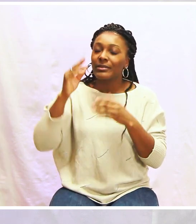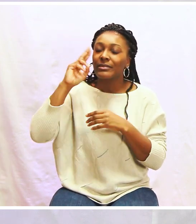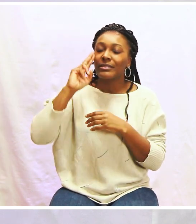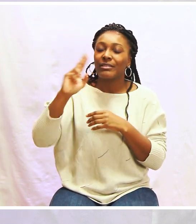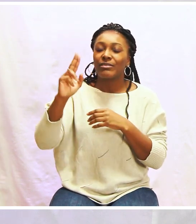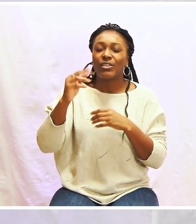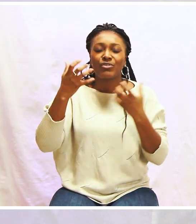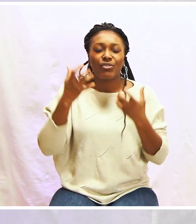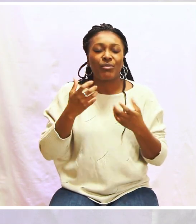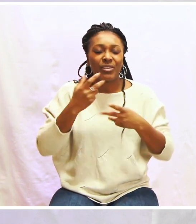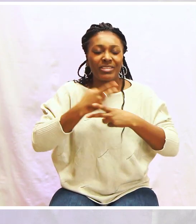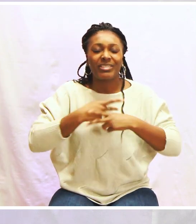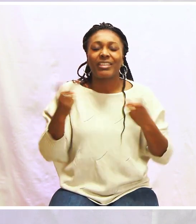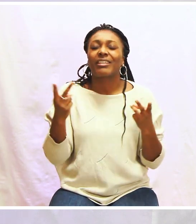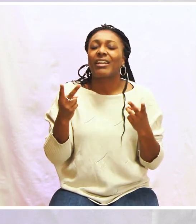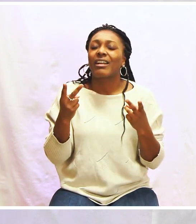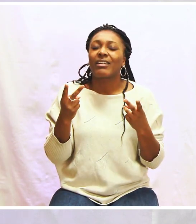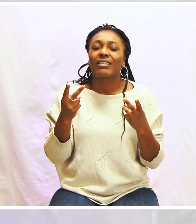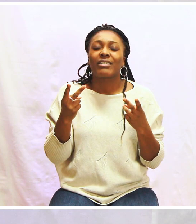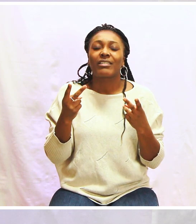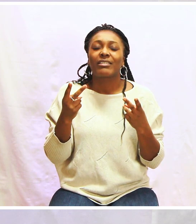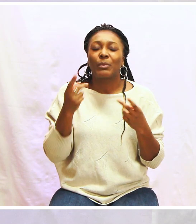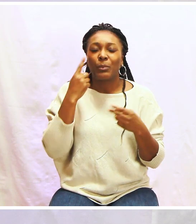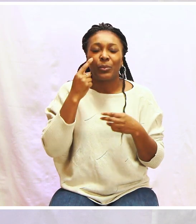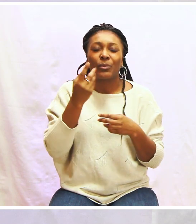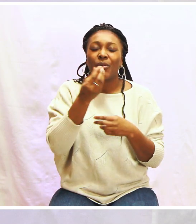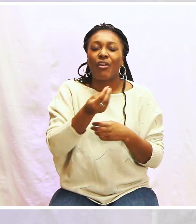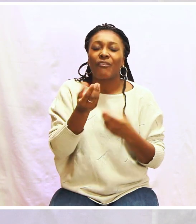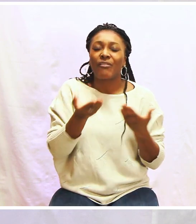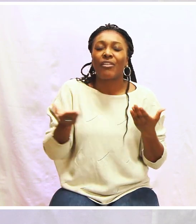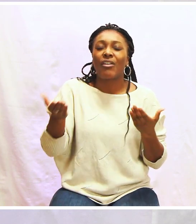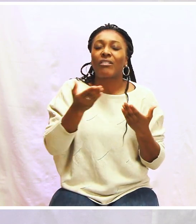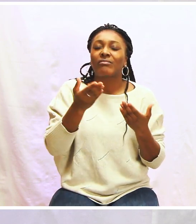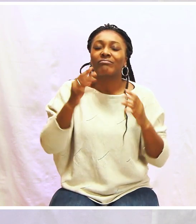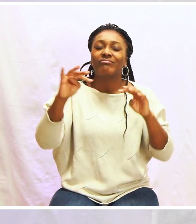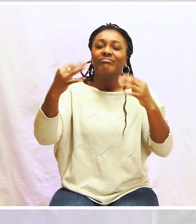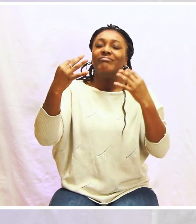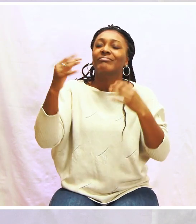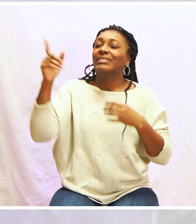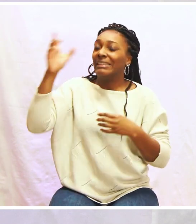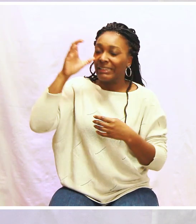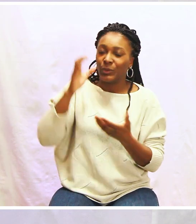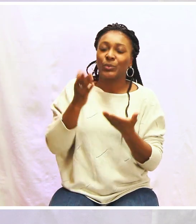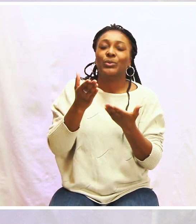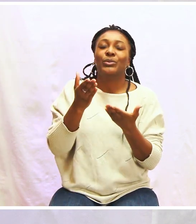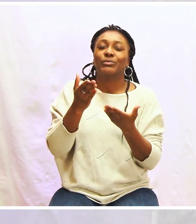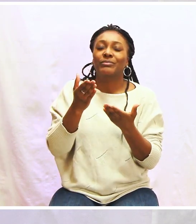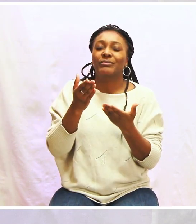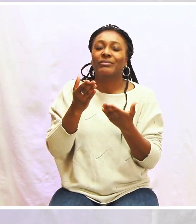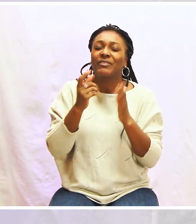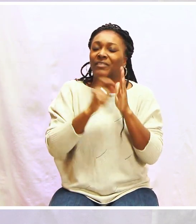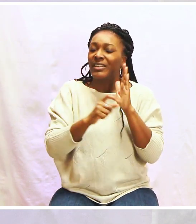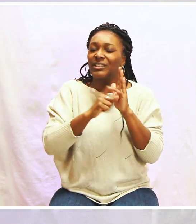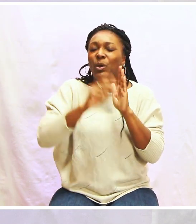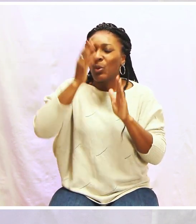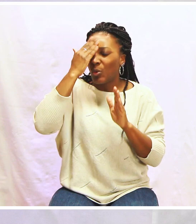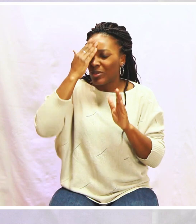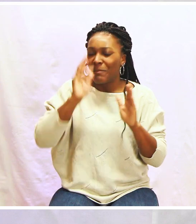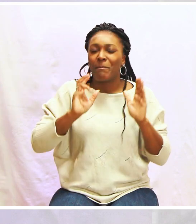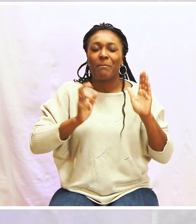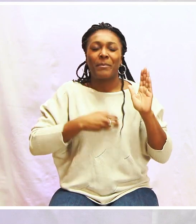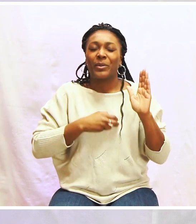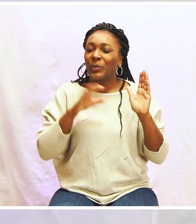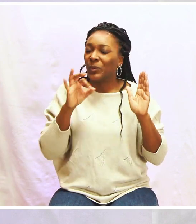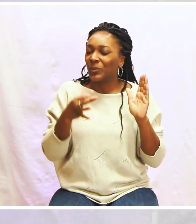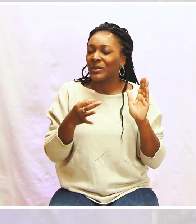Seigneur mon Dieu, bien sûr, tes enfants qui écoutent aujourd'hui, ce verset qu'on connaît par cœur, mais qui est la réalité de chaque jour.